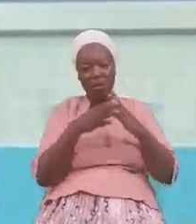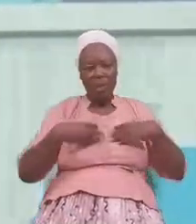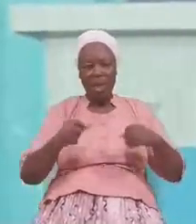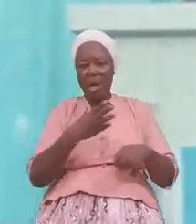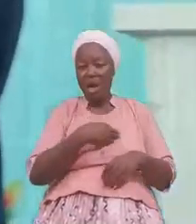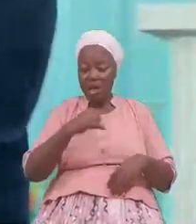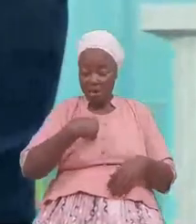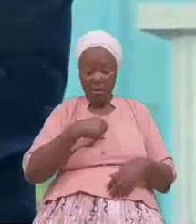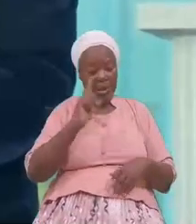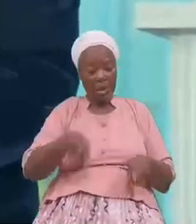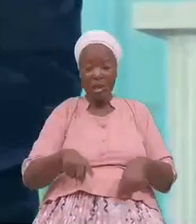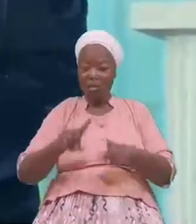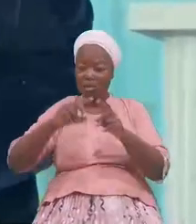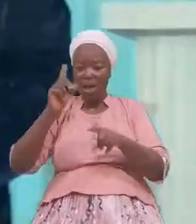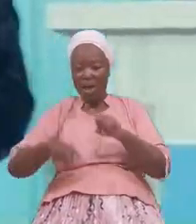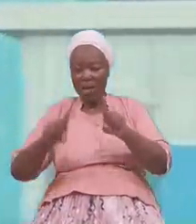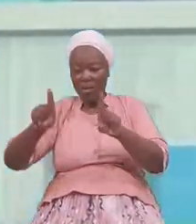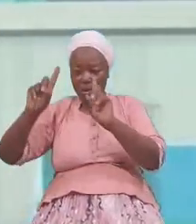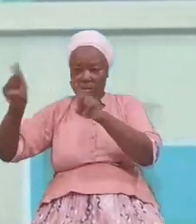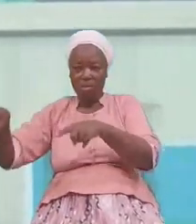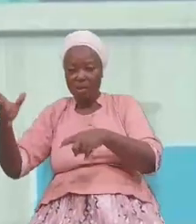vers chacun dans la foule là,